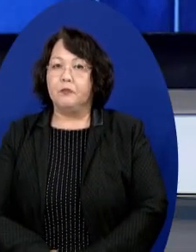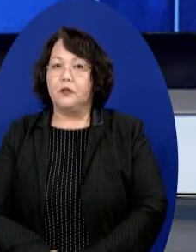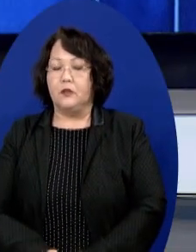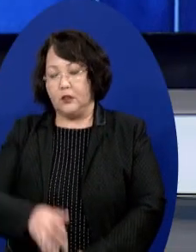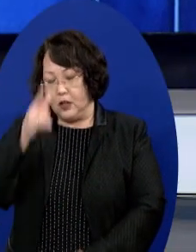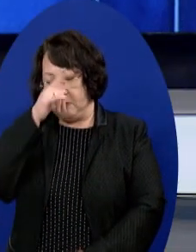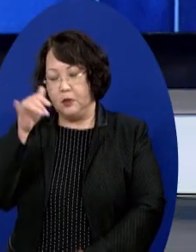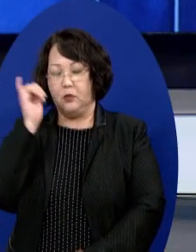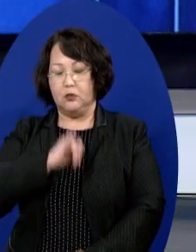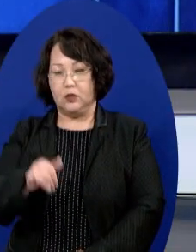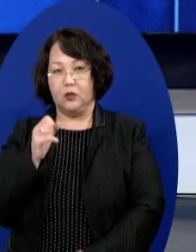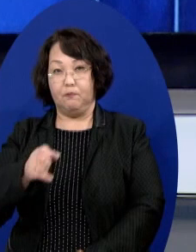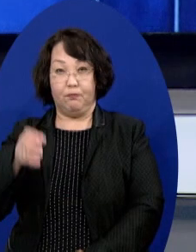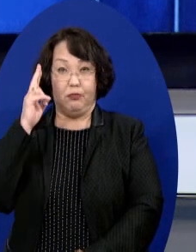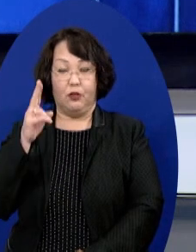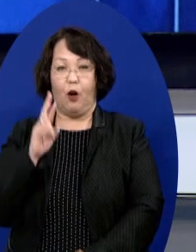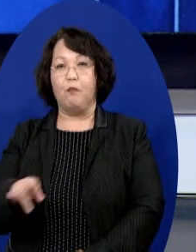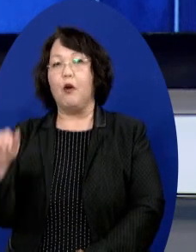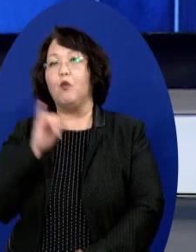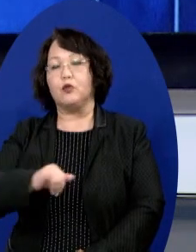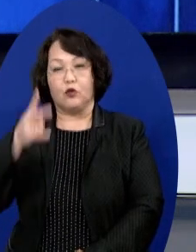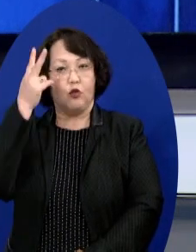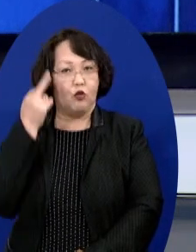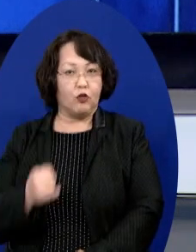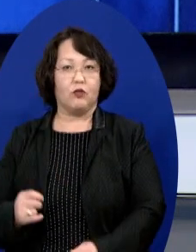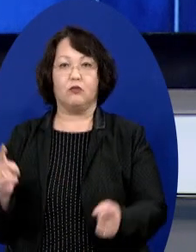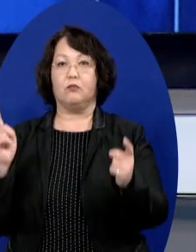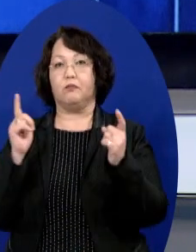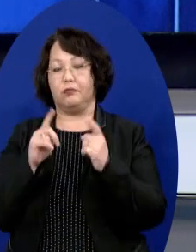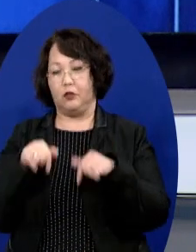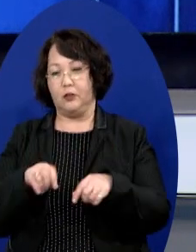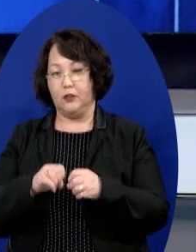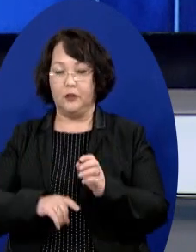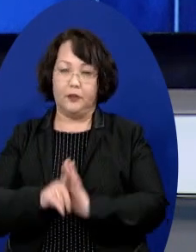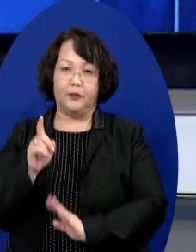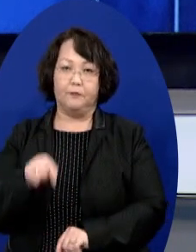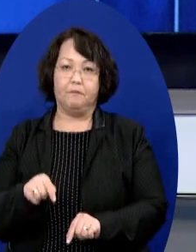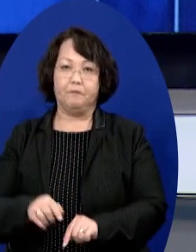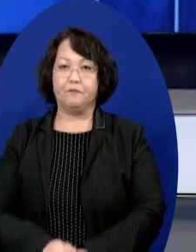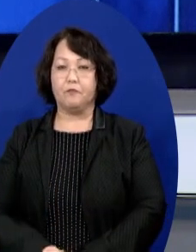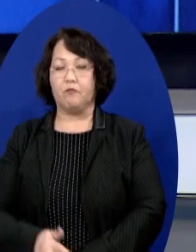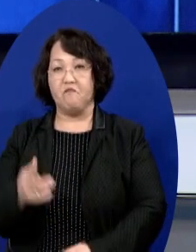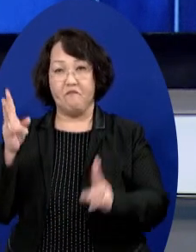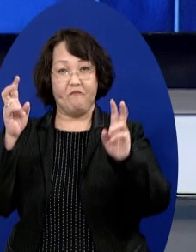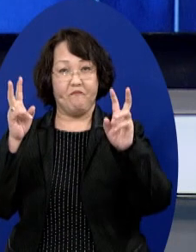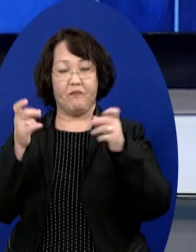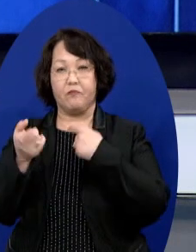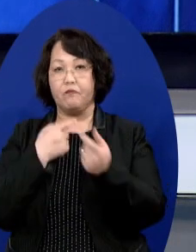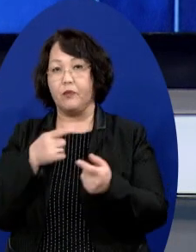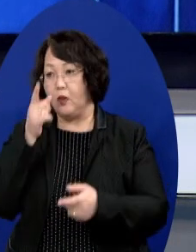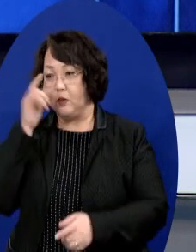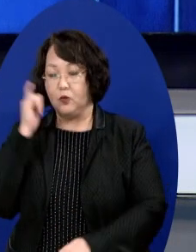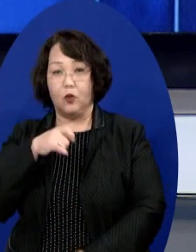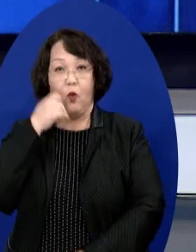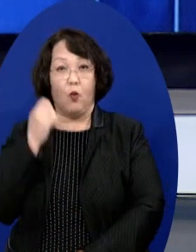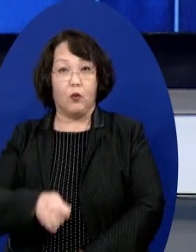Германы канцлер Олаф Шолцын Япон улсад хийх 2 хоногийн айлчлал өнөөдөр эхэлж байна. За хилэлцэх гол асуудлын хувьд бол Оросын Украинд явуулж байгаа